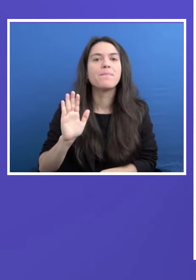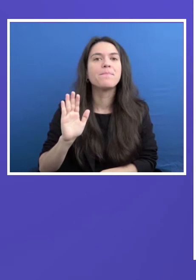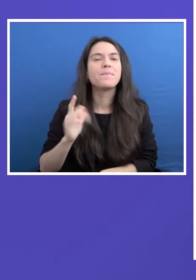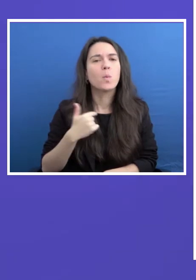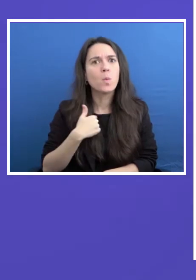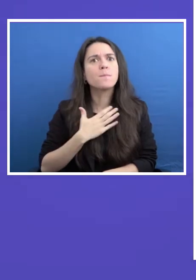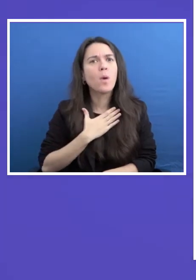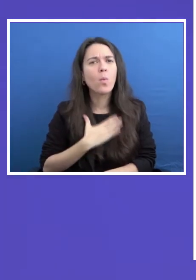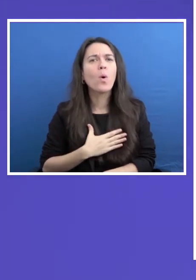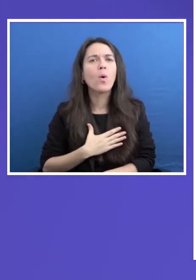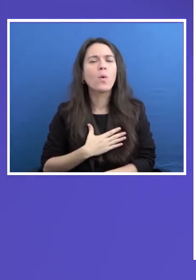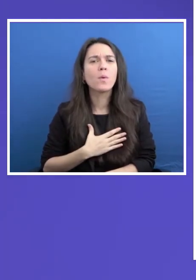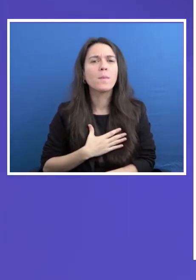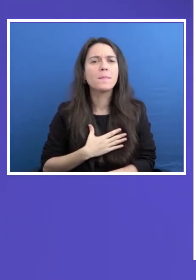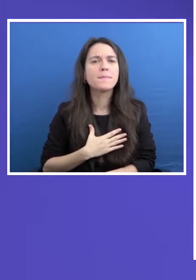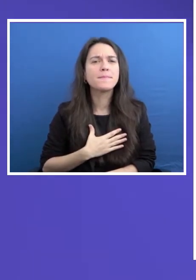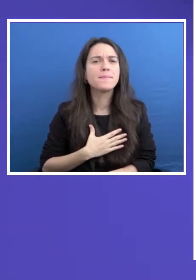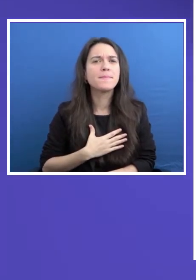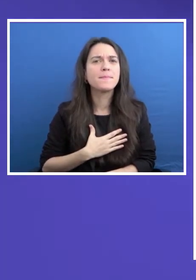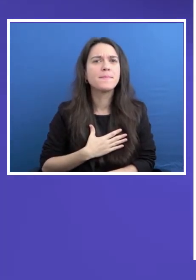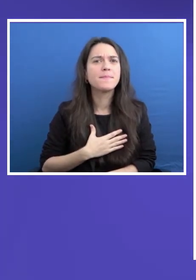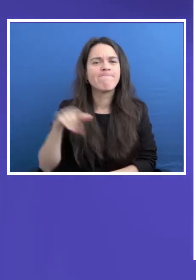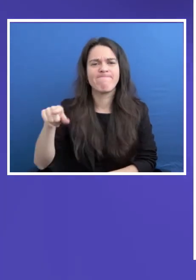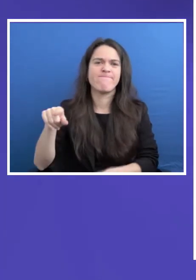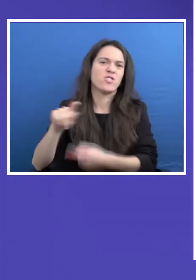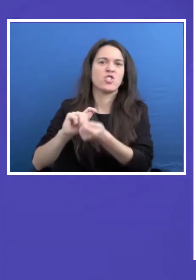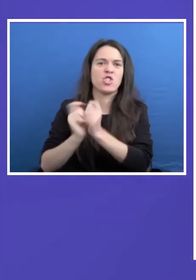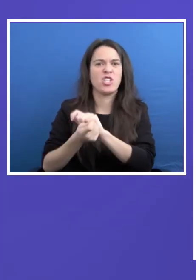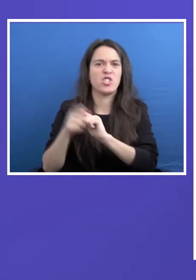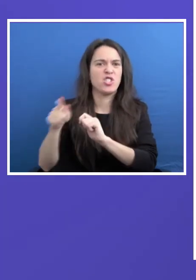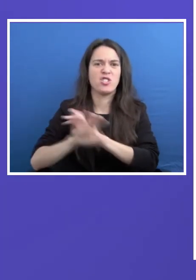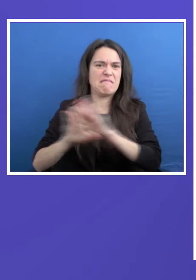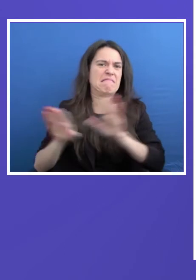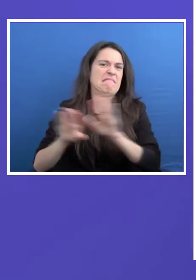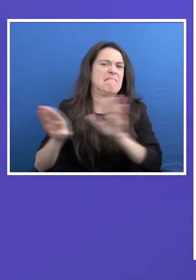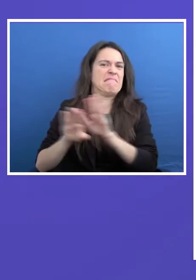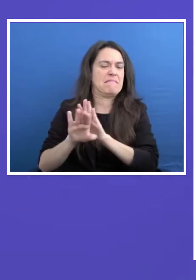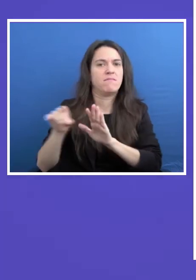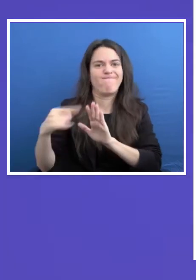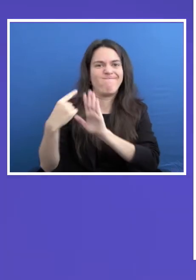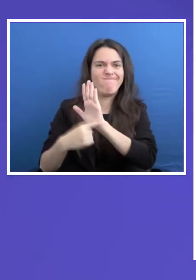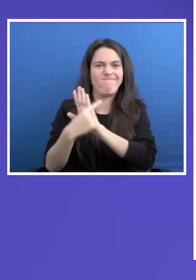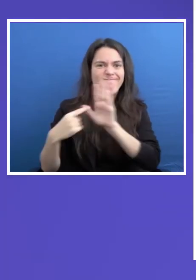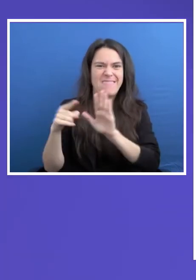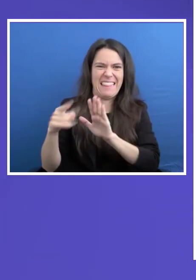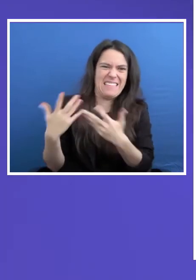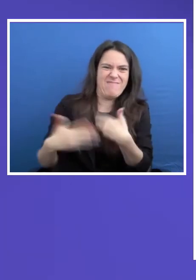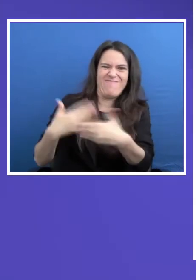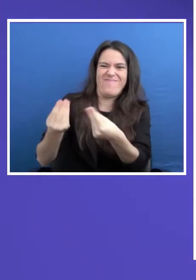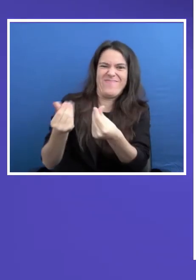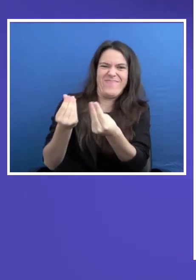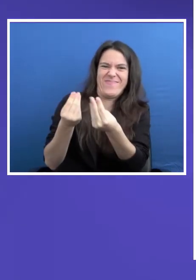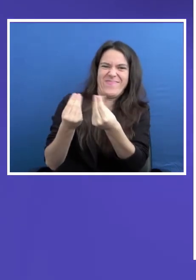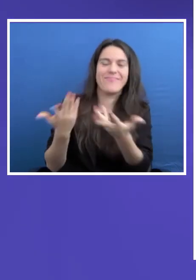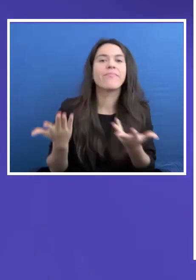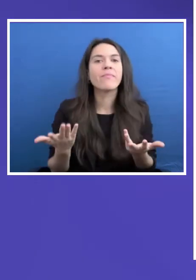بيتم الاستجابه جدا لما بيلاقوا انها بتضايق المراه او انها ممكن فعلا بتنقل صوره غير حقيقيه عن المراه.